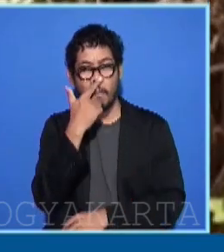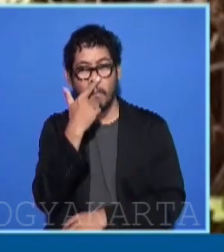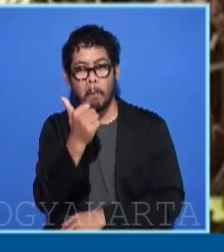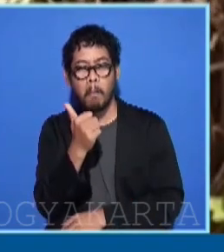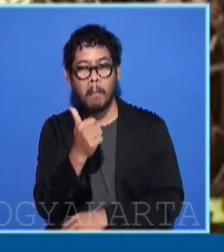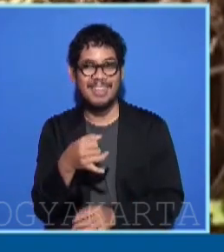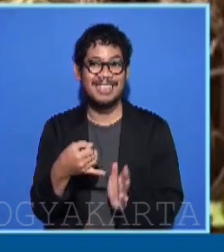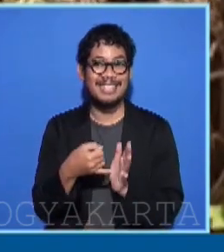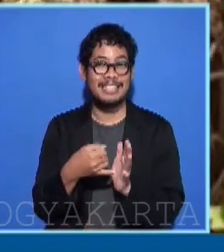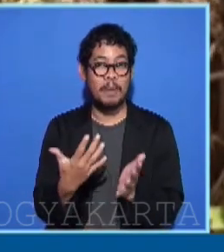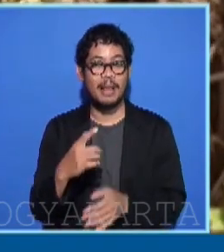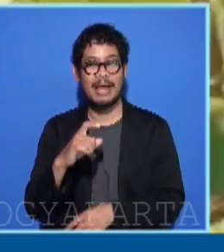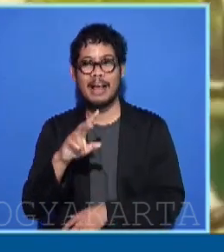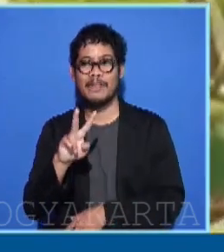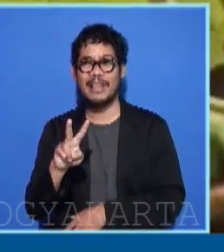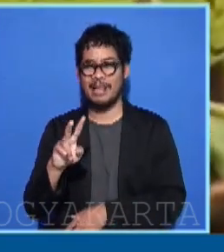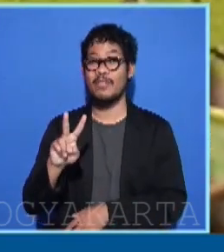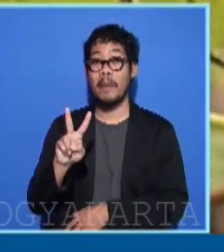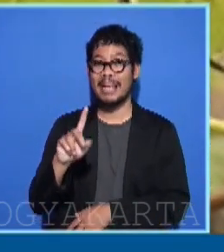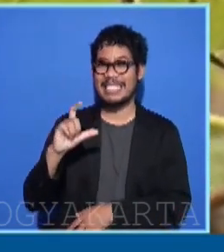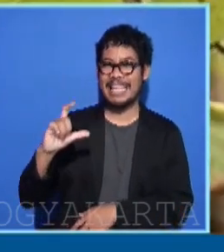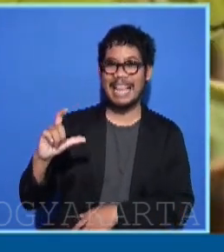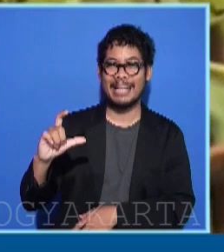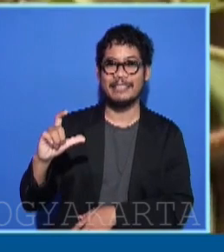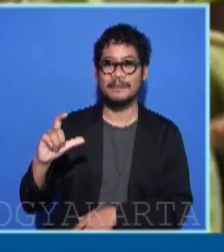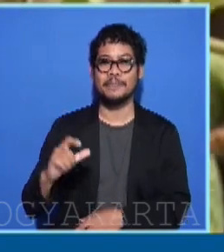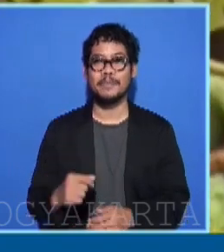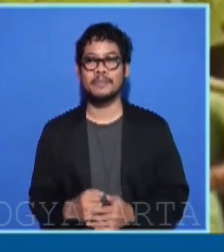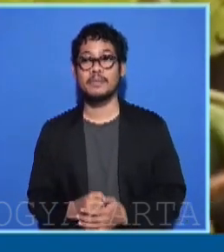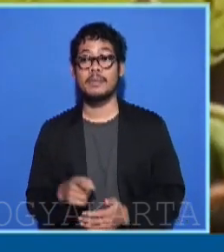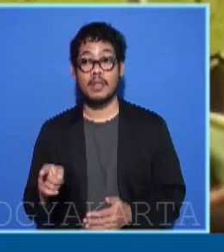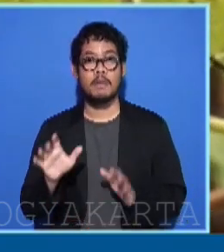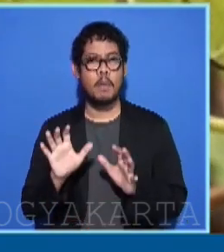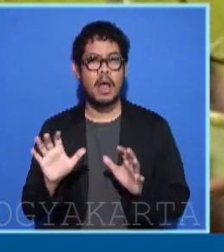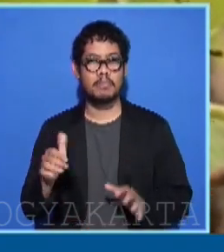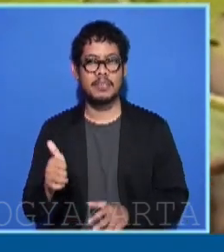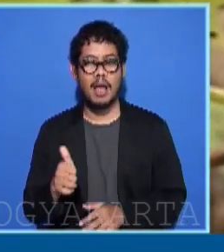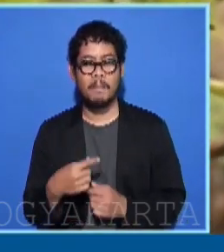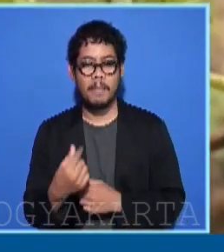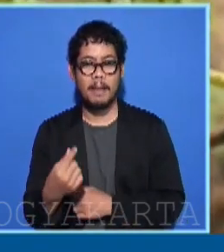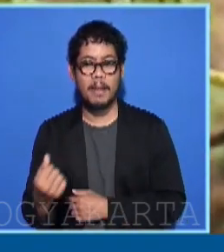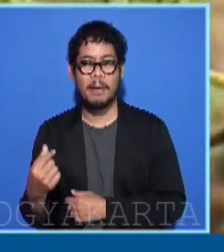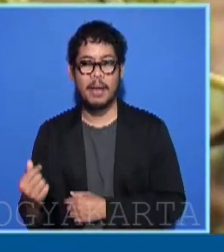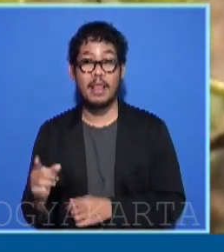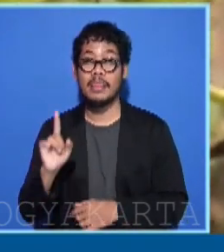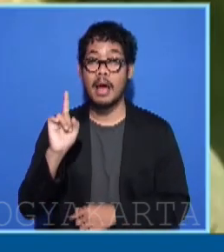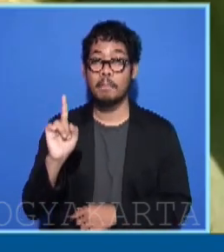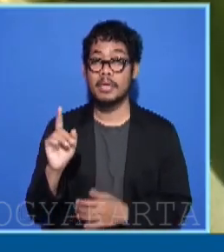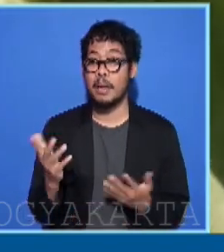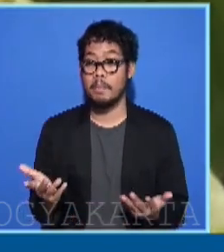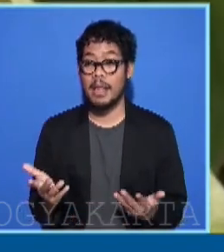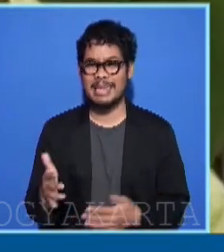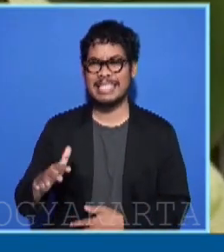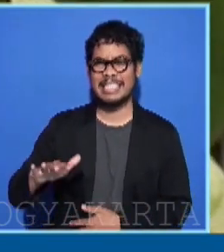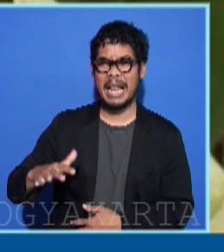C rombusa ingkang Inggil damel taneman men kathah sanget dipun padosi tiang nanging emanipun jalaran awis-awis ingkang